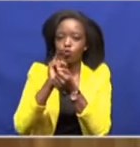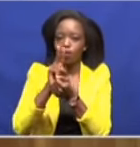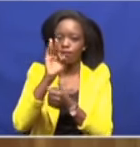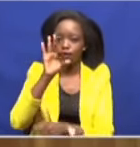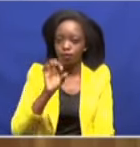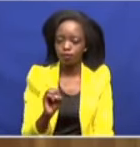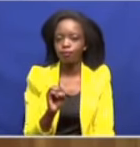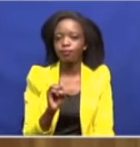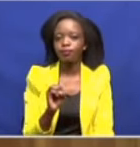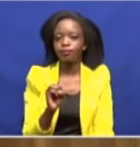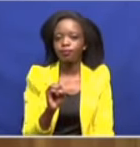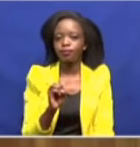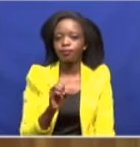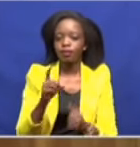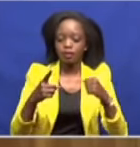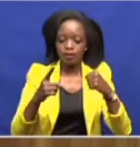saa 6 na nusu mchana na